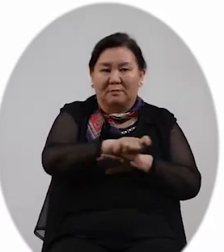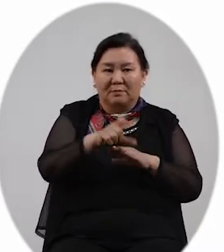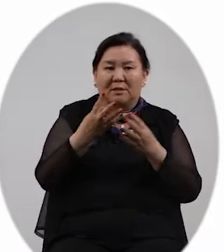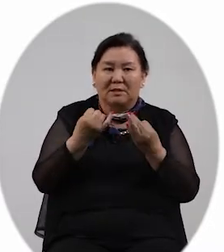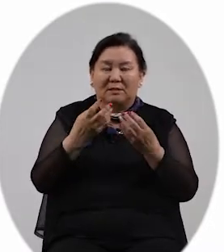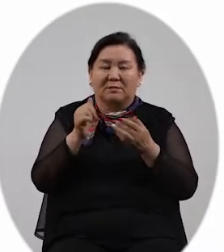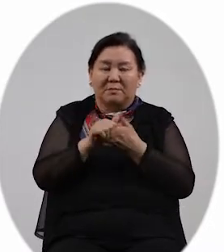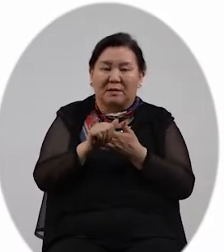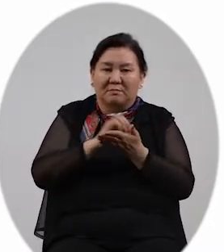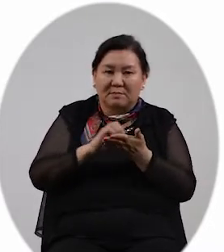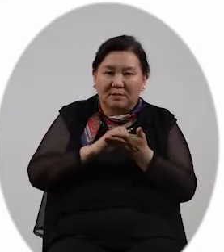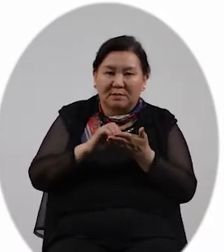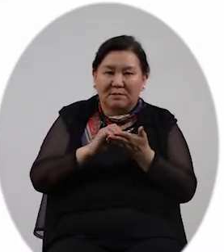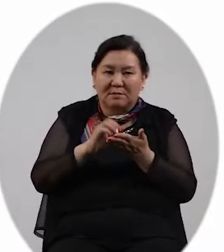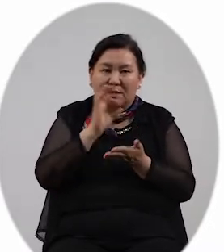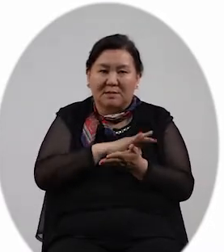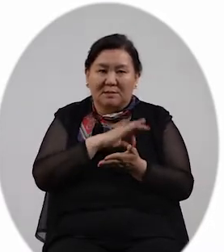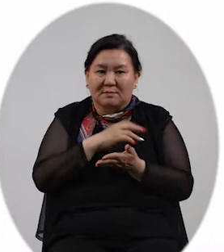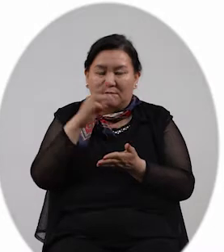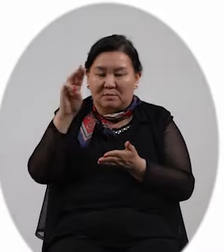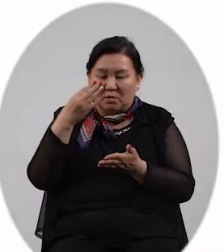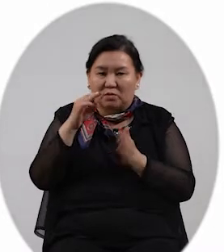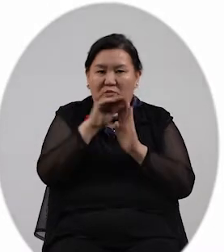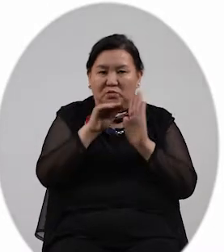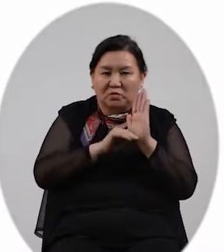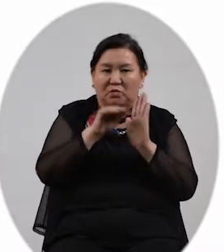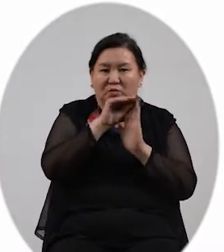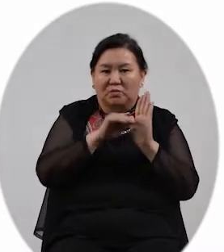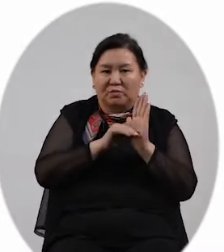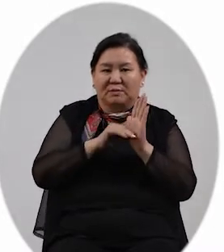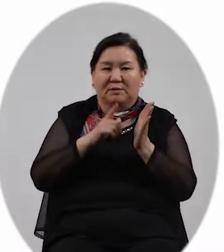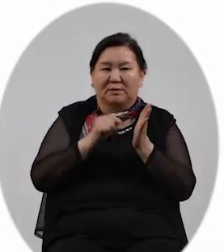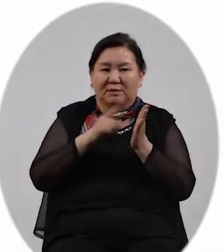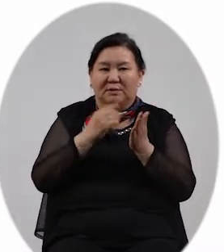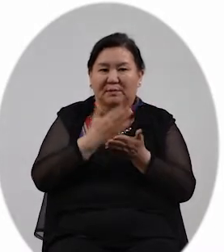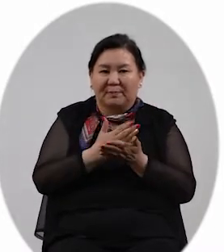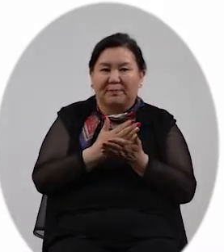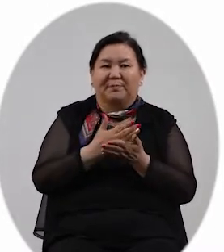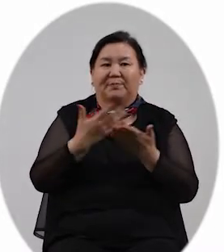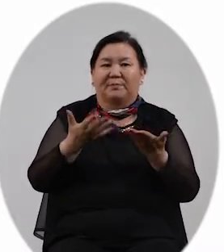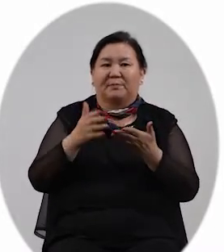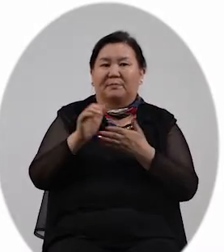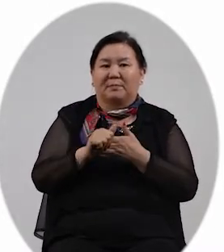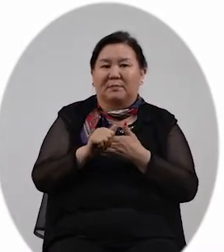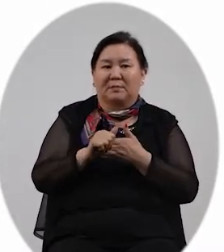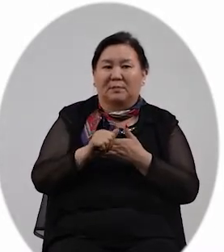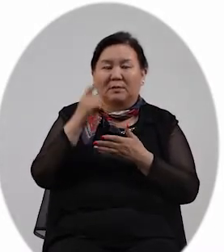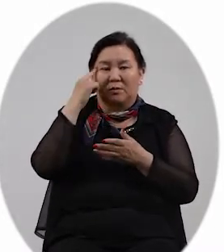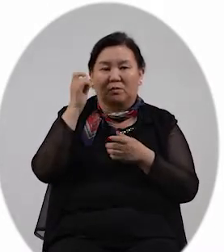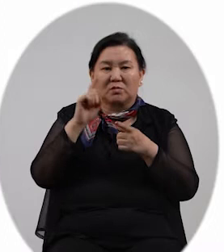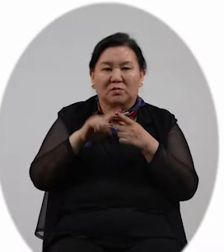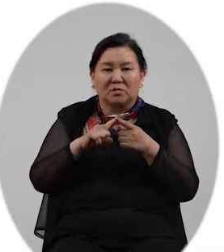хит хитэн баримт бичгийг ашиглан тодорхой журмыг баримтлах бол шаардлагатай. Ингэснээрээ бол бид нар ямарваа нэгэн